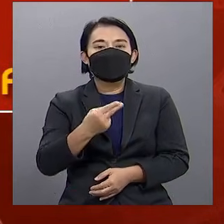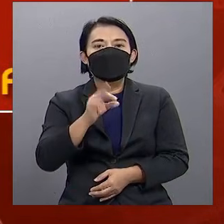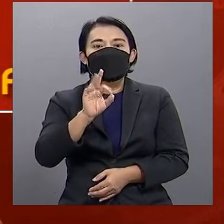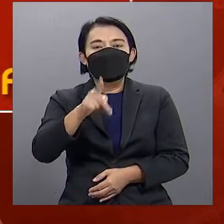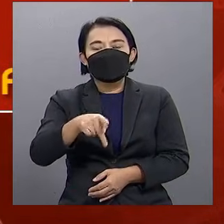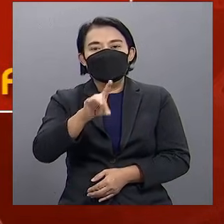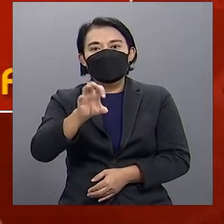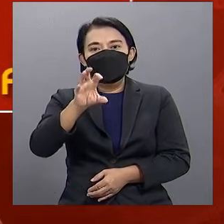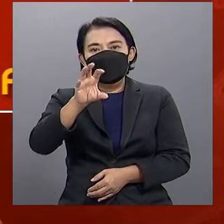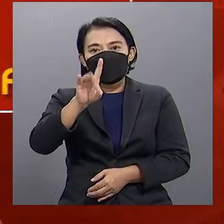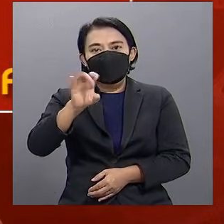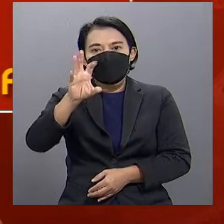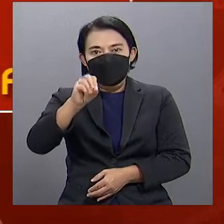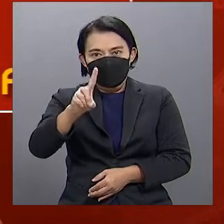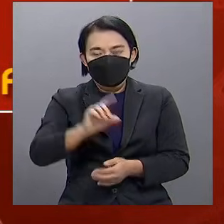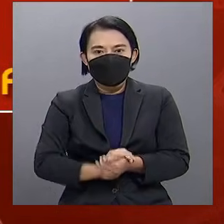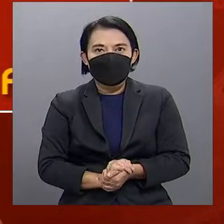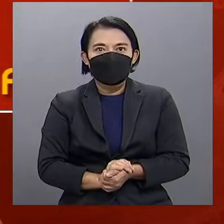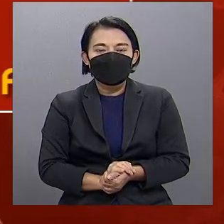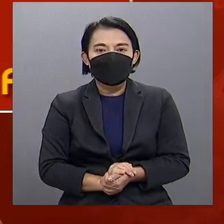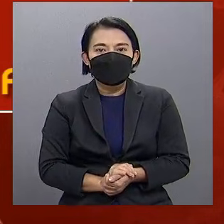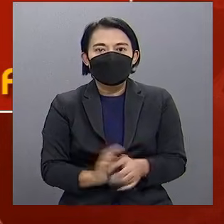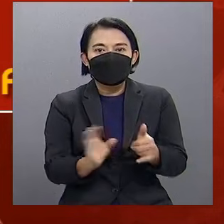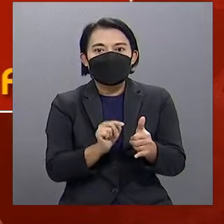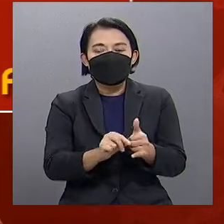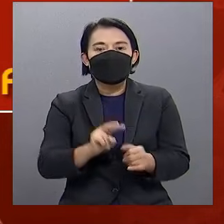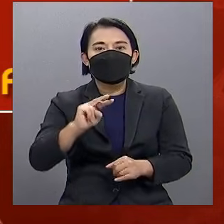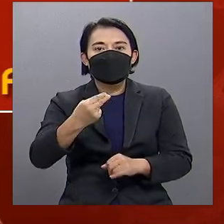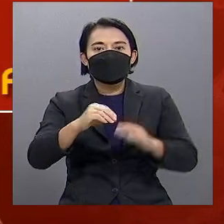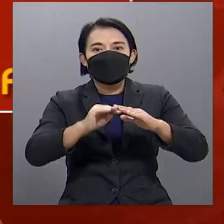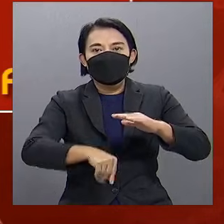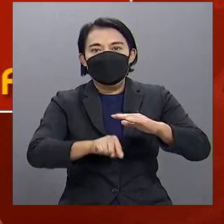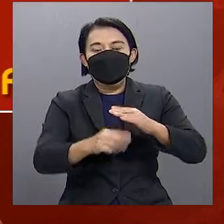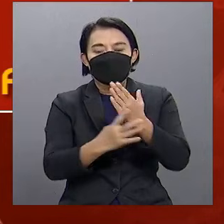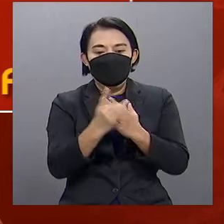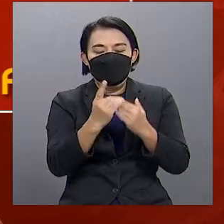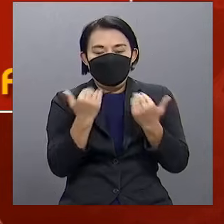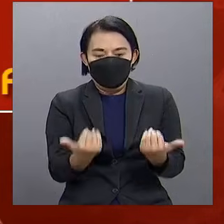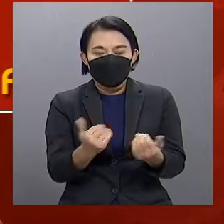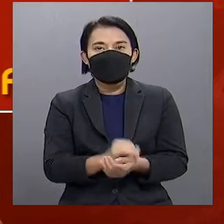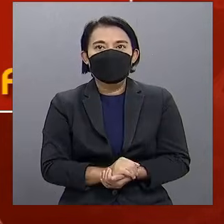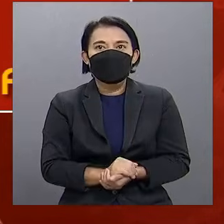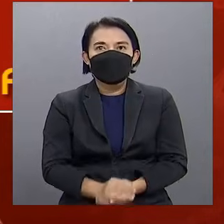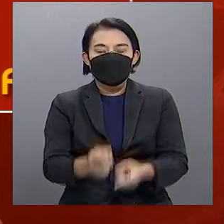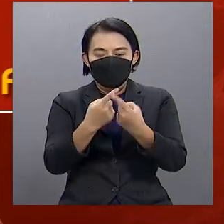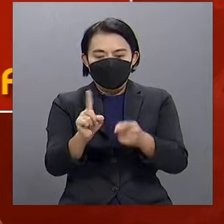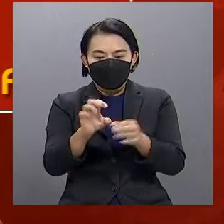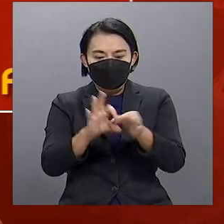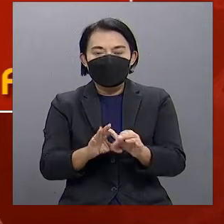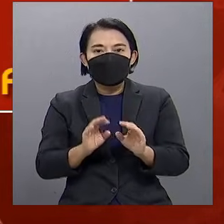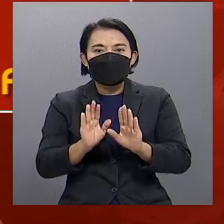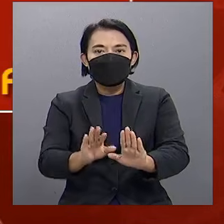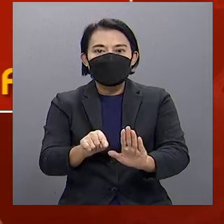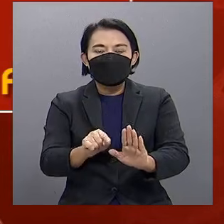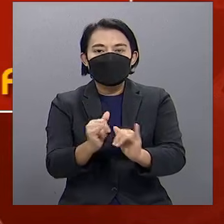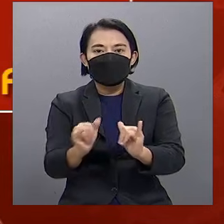19,851 คนนะคะเป็นยอดติดเชื้อไม่ถึง 20,000 คนในรอบสัปดาห์แต่ก็ยังทำให้ยอดผู้ป่วยสะสมขณะนี้ทะลุ1ล้านคน